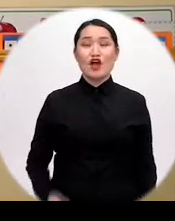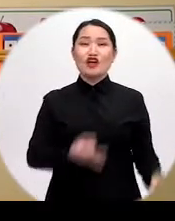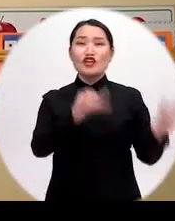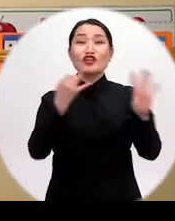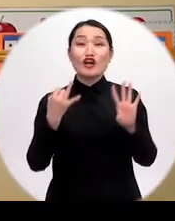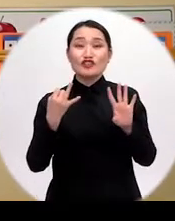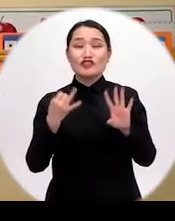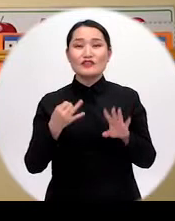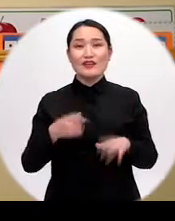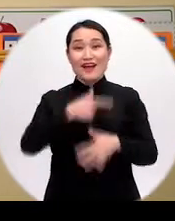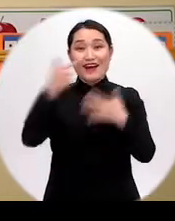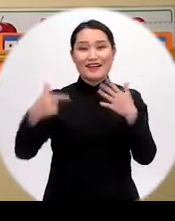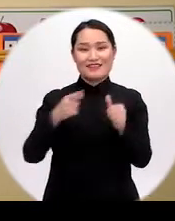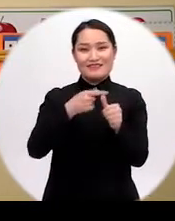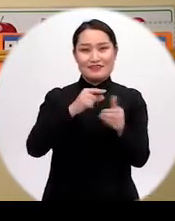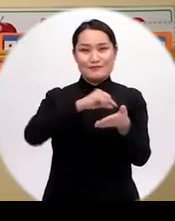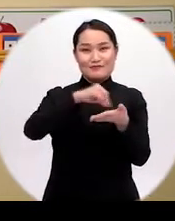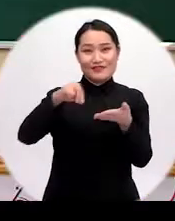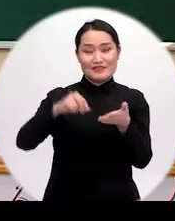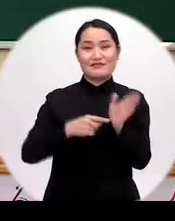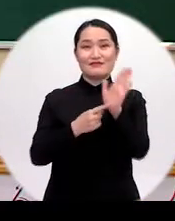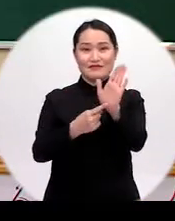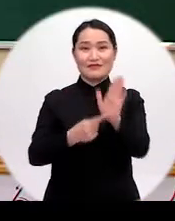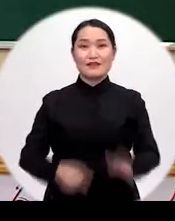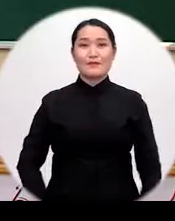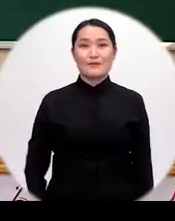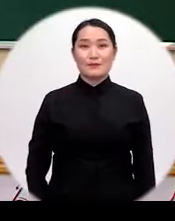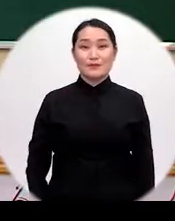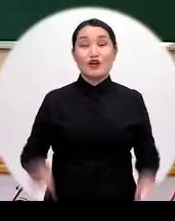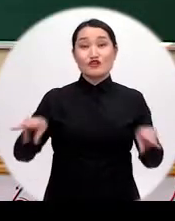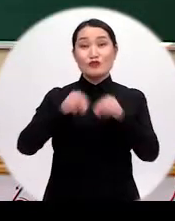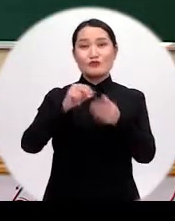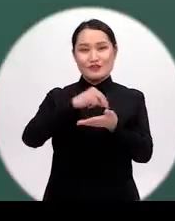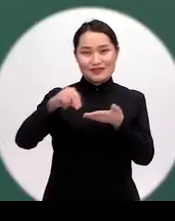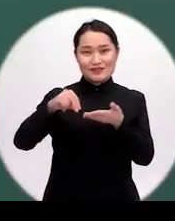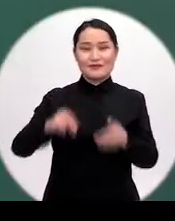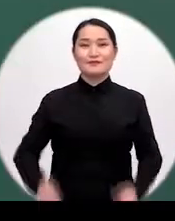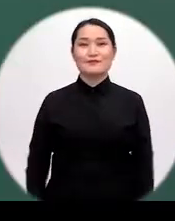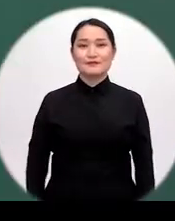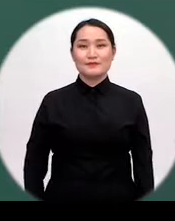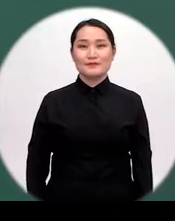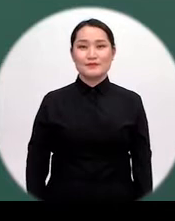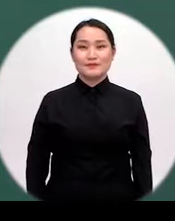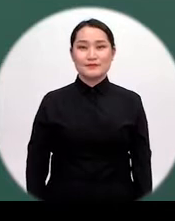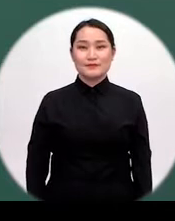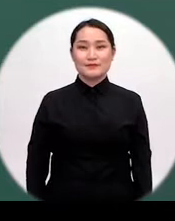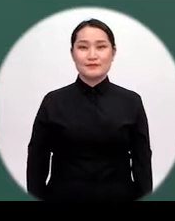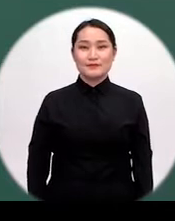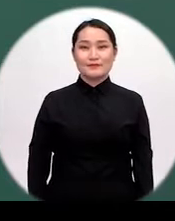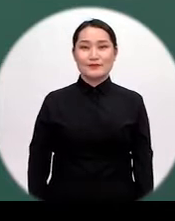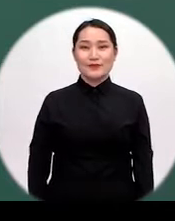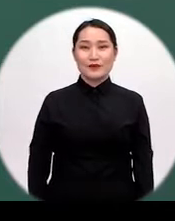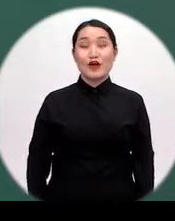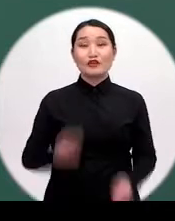7 хоногийн нэрийг тавчлаад бичсэн байна. Үсгээр томьёолж бичсэн байна. Үнийг тэтрийн нэг нүдэнд